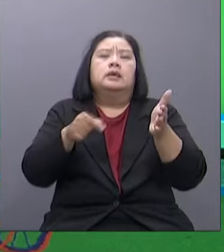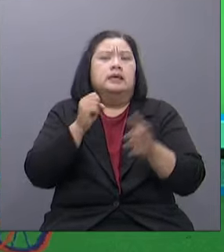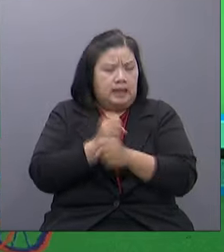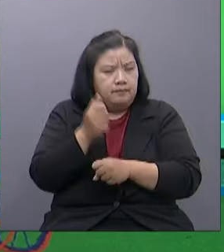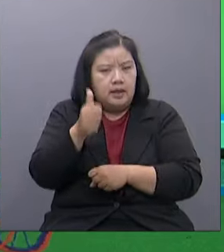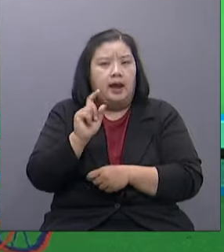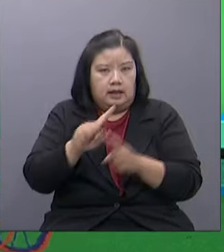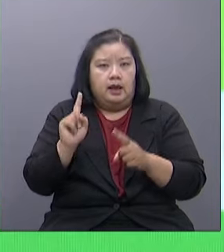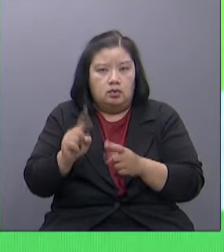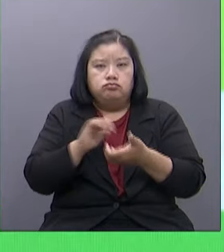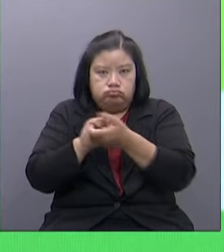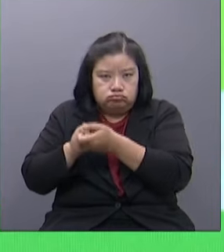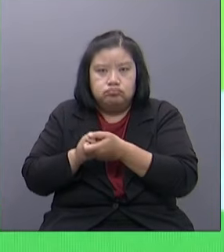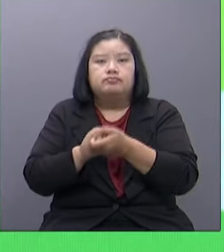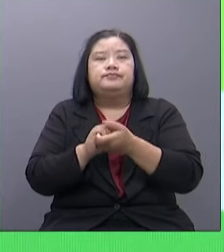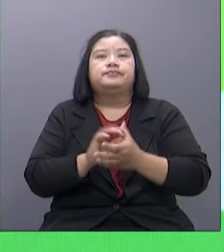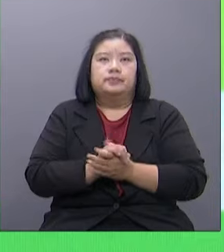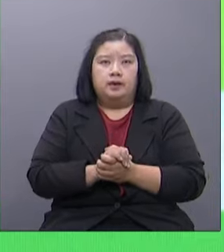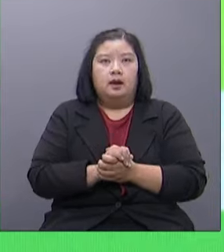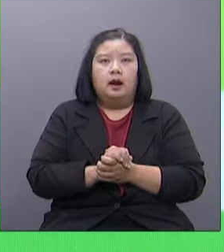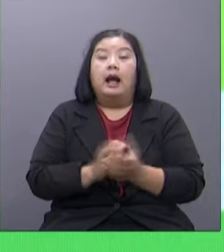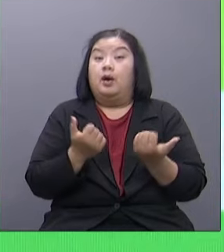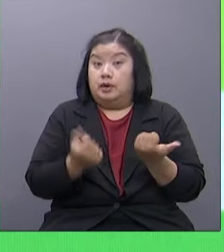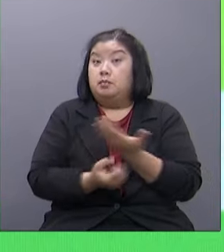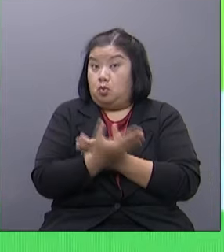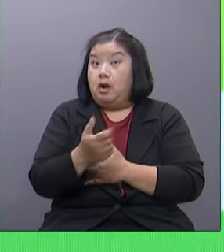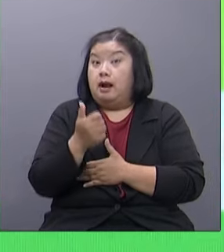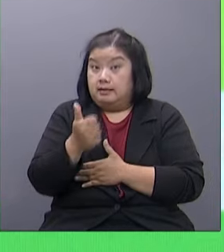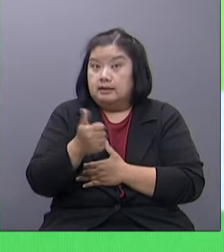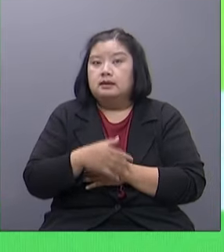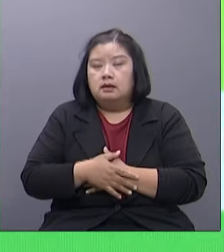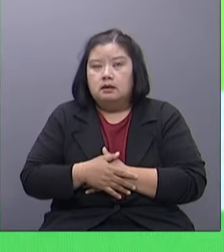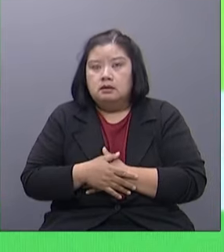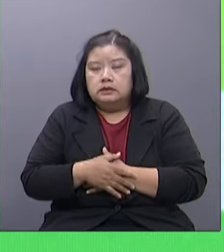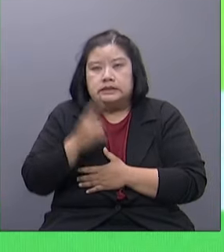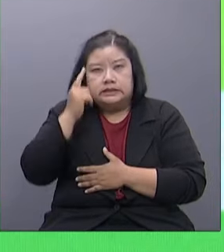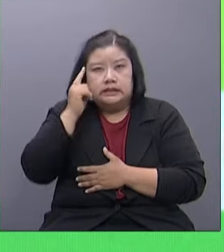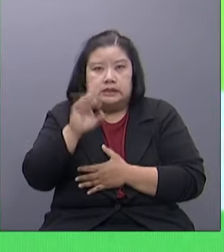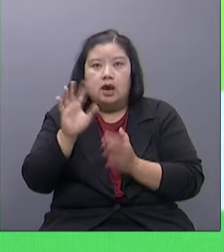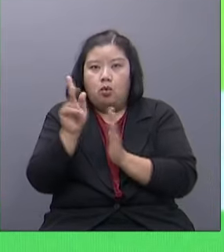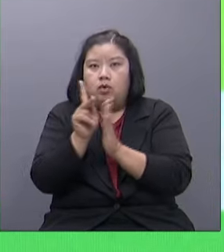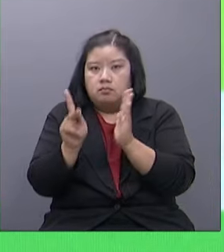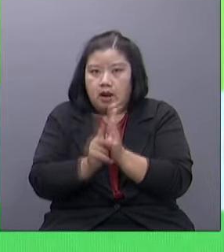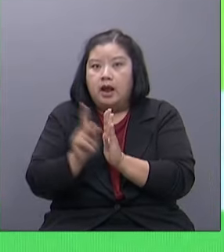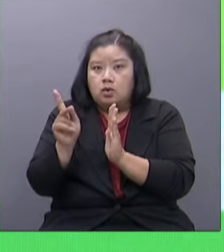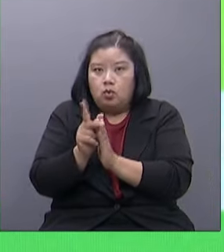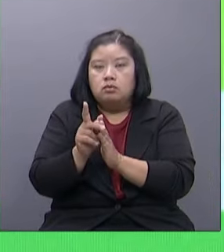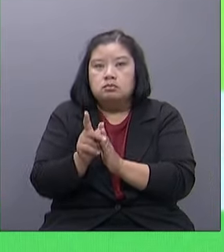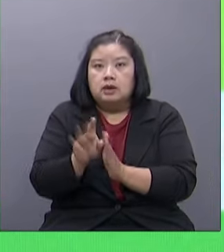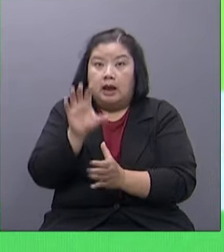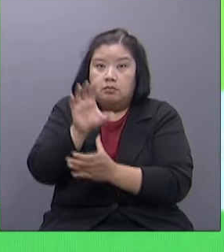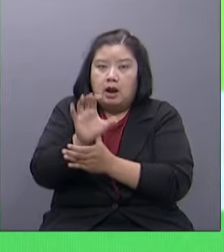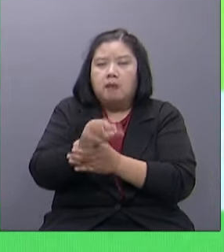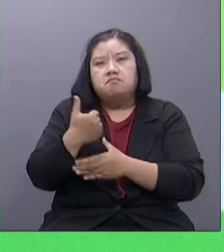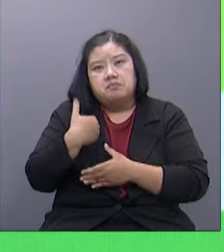ครับอืก็เรียกว่าวันนี้เนี่ยเป็นโอกาสที่ทำให้ได้เห็นว่าจริงๆแล้วเงื่อนไขทางกฎหมายหรือการจัดการยังมีช่องโหว่ช่อง